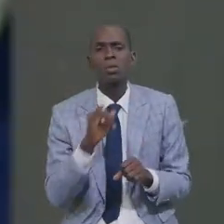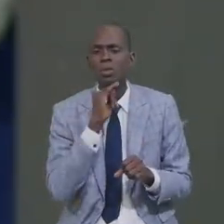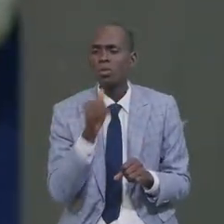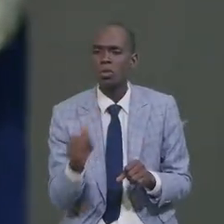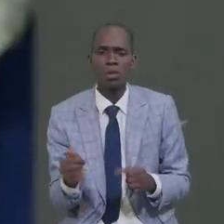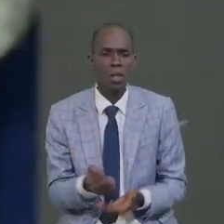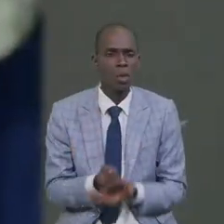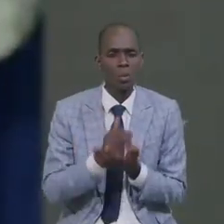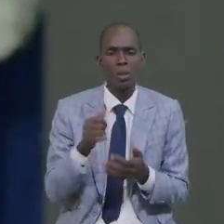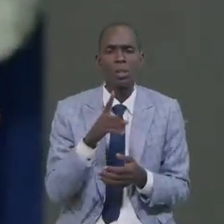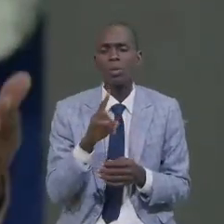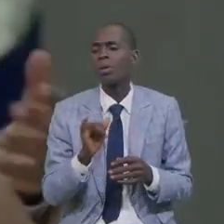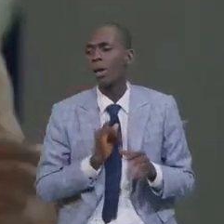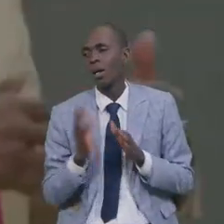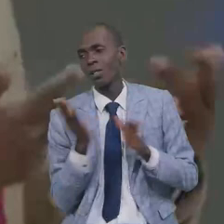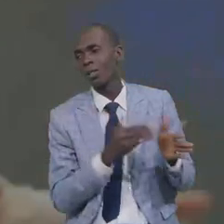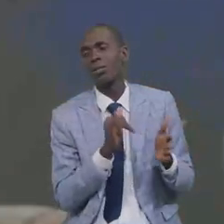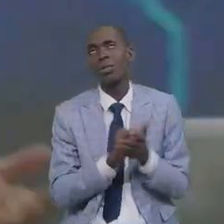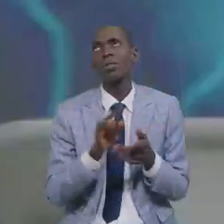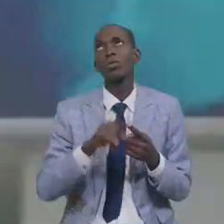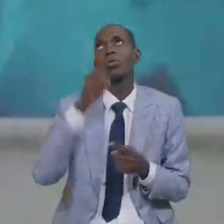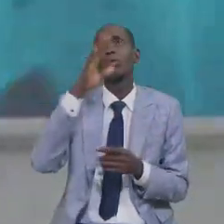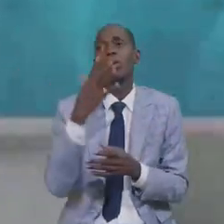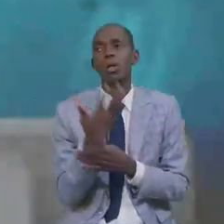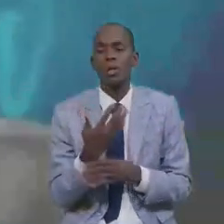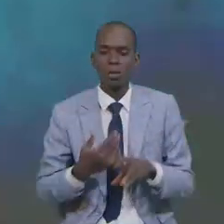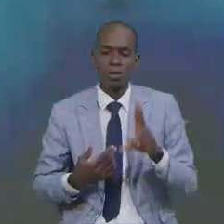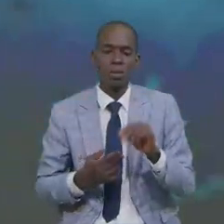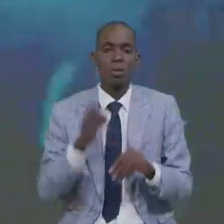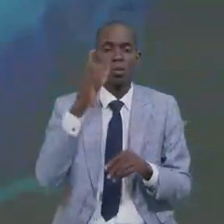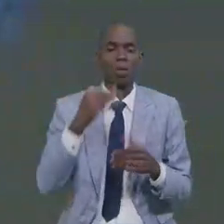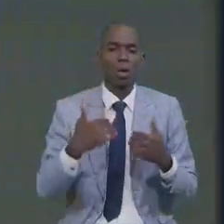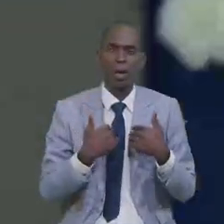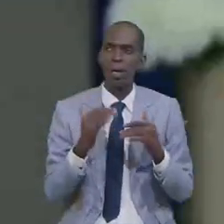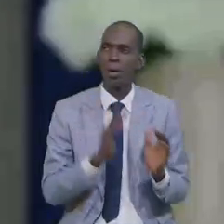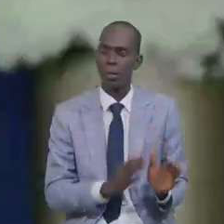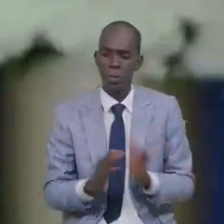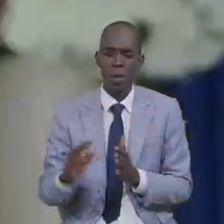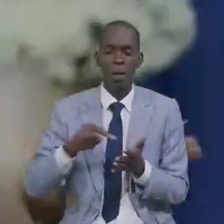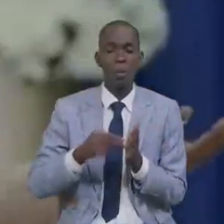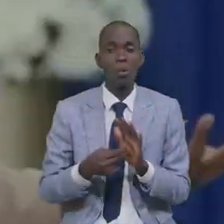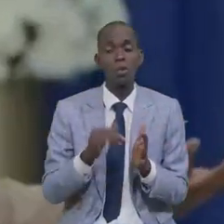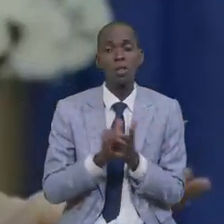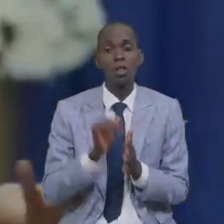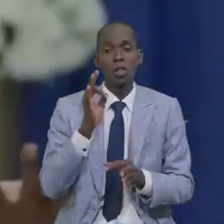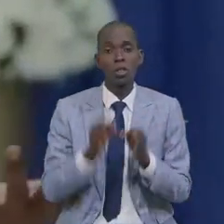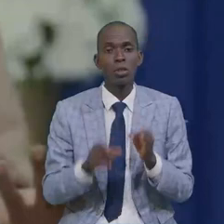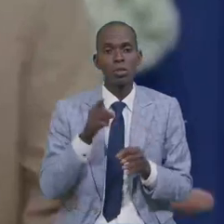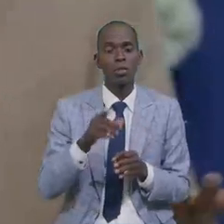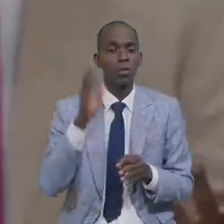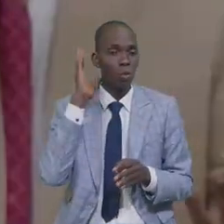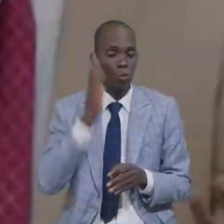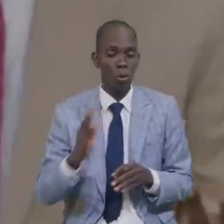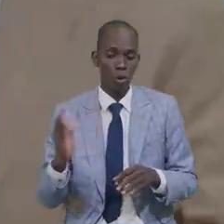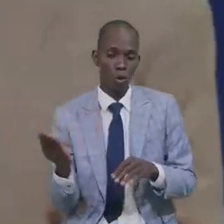personne, quel que soit ce qui se passe. Je laisse entre les mains de Dieu. Dieu a un plan, un objectif. Et Dieu